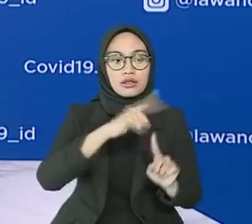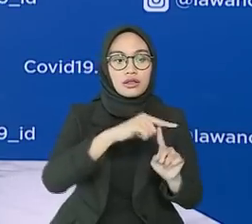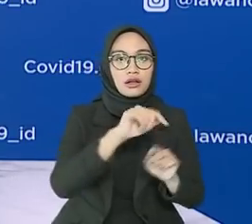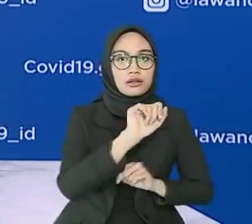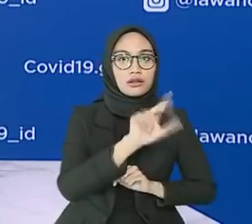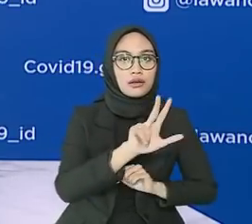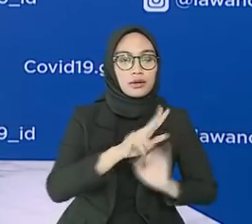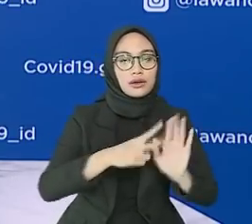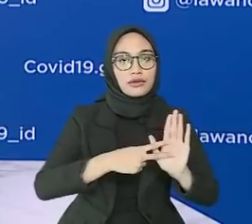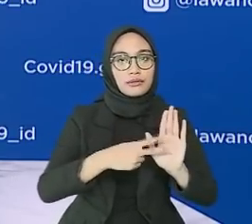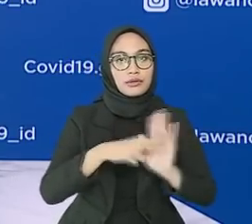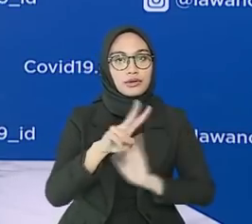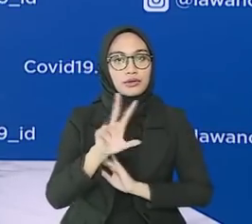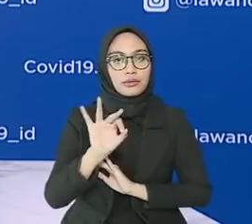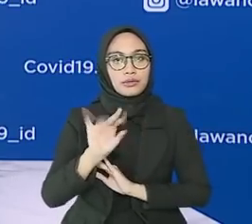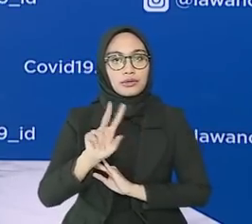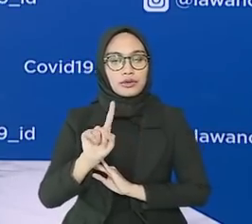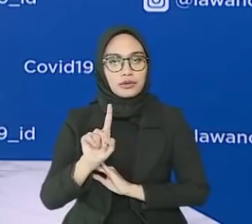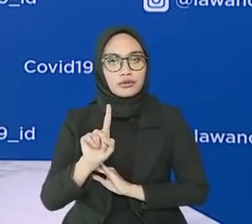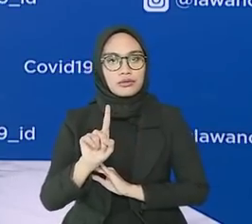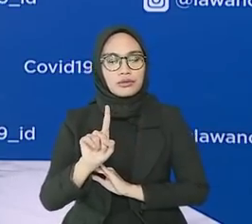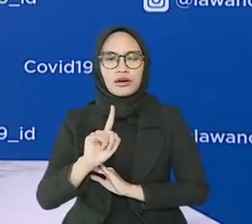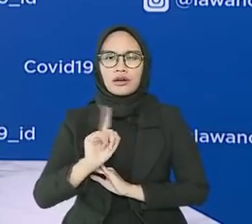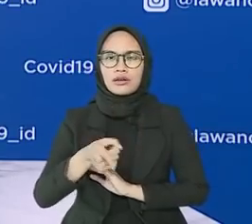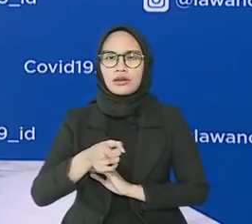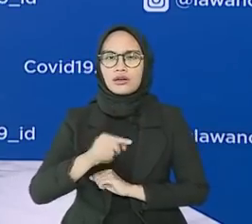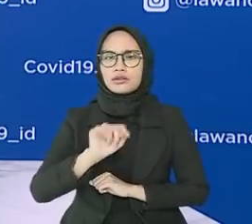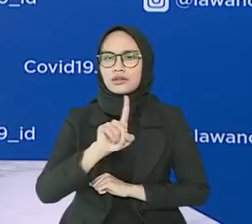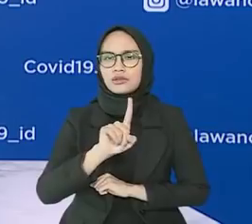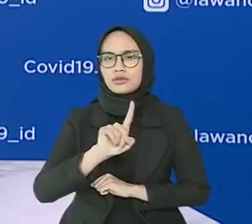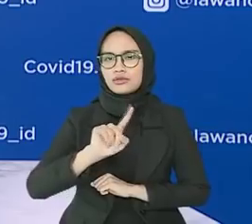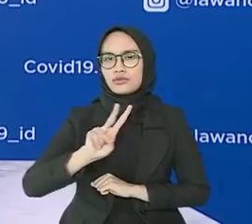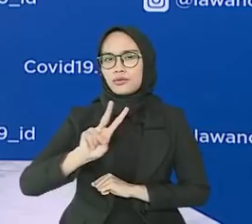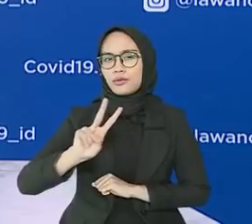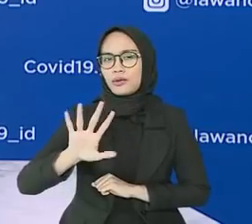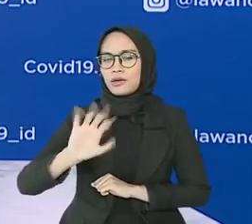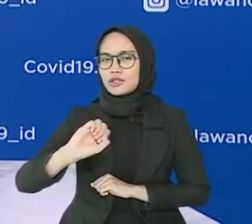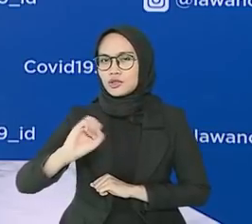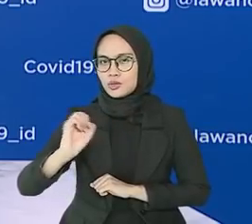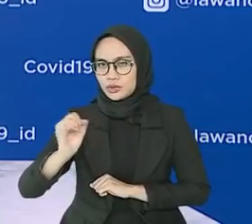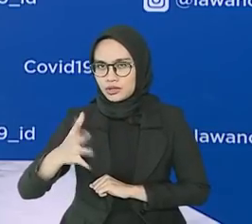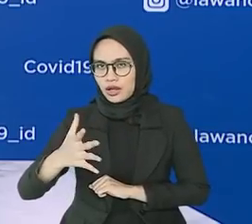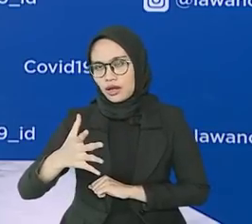8 November 2021, sudah sebanyak 125,4 juta